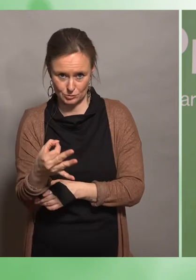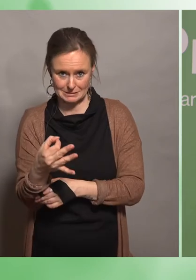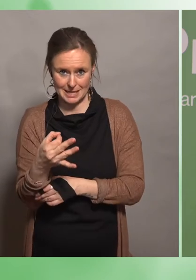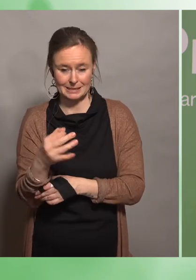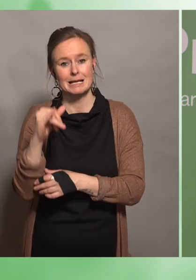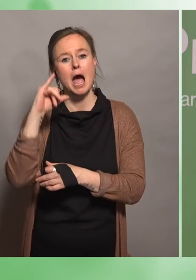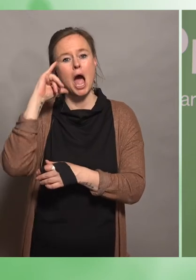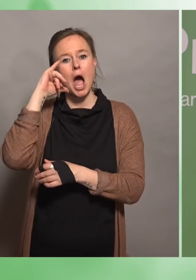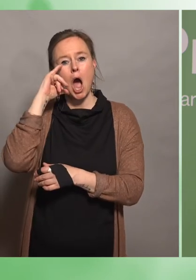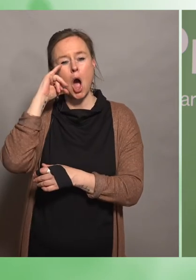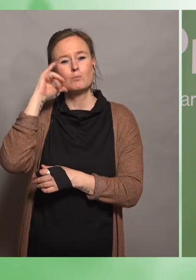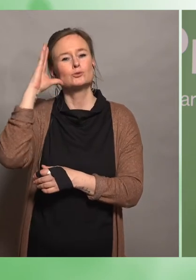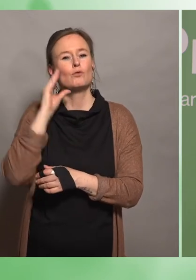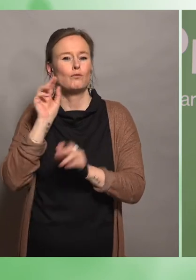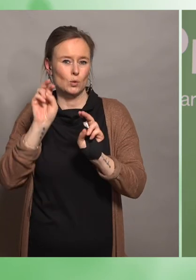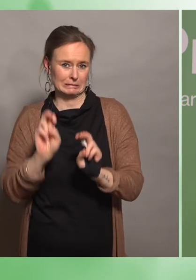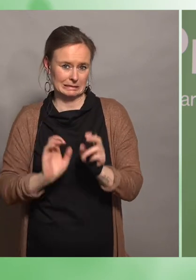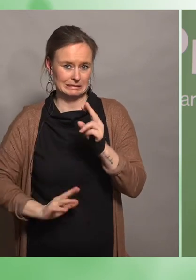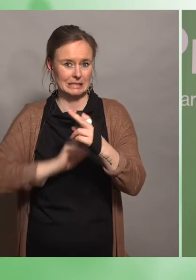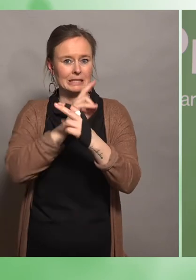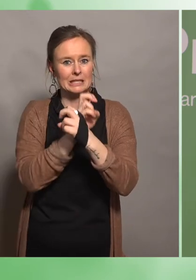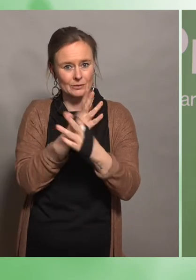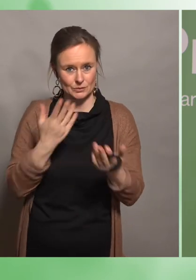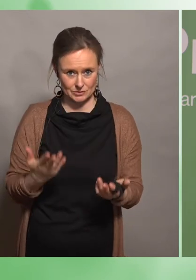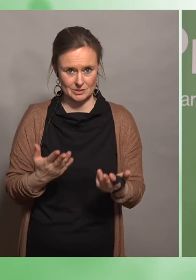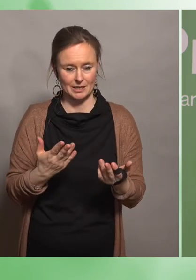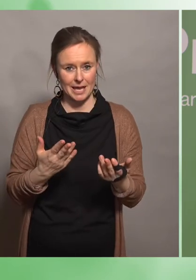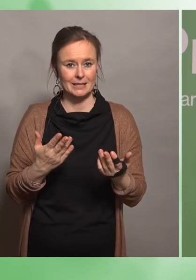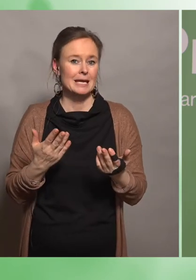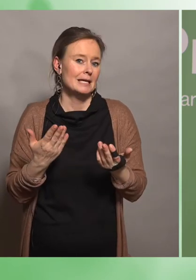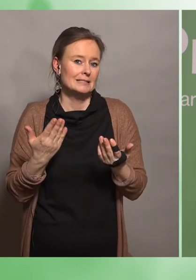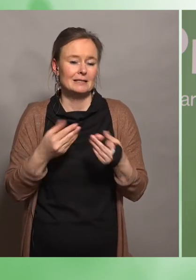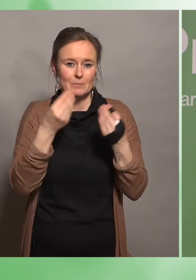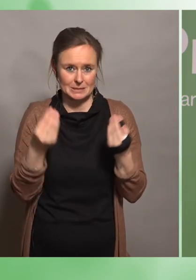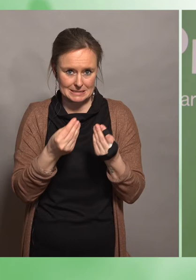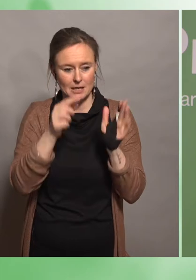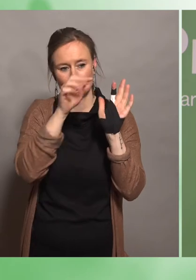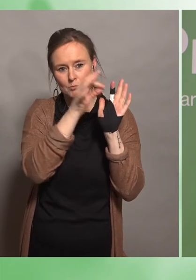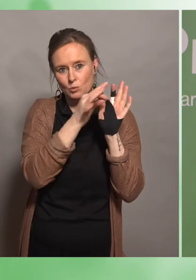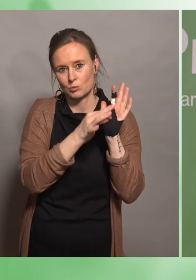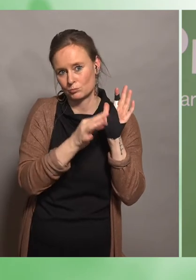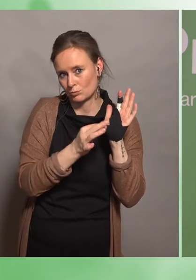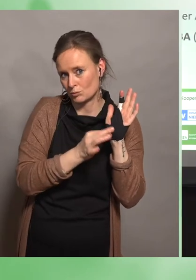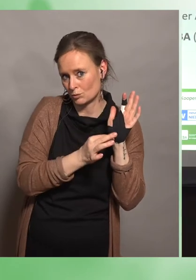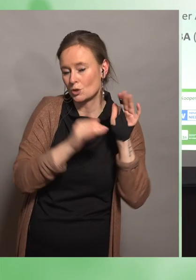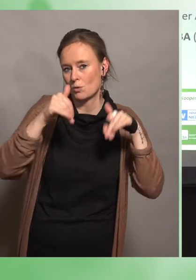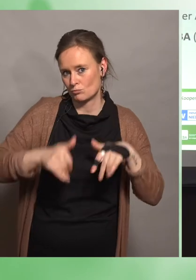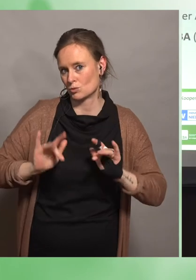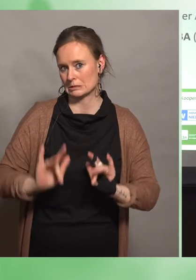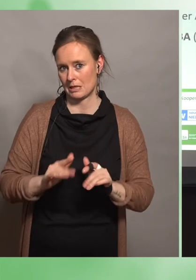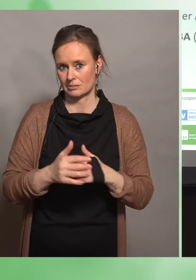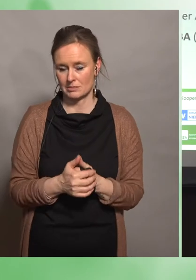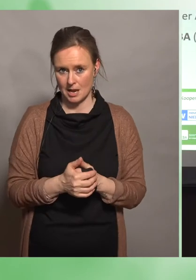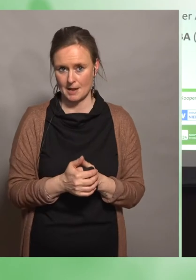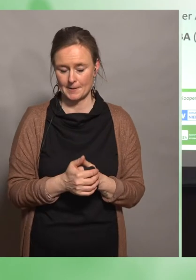ja, das sind einfach Formalkriterien, die erfüllt sein müssen. Wenn die Firma, wie im Fall von der